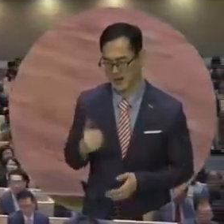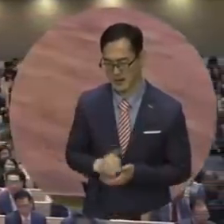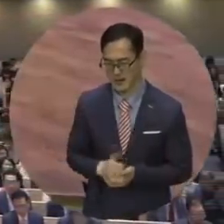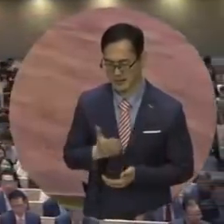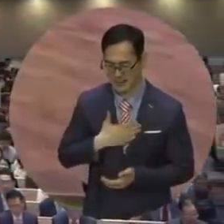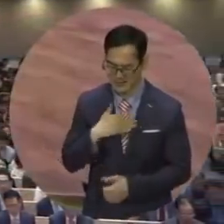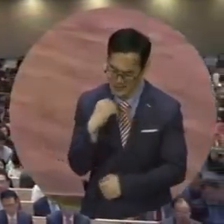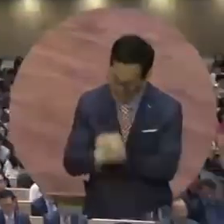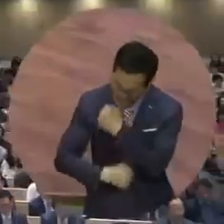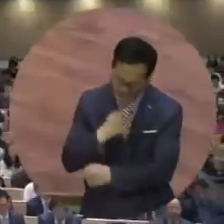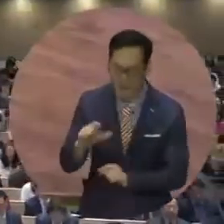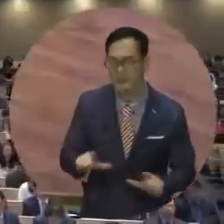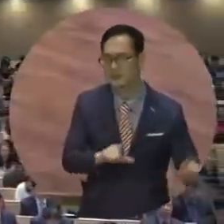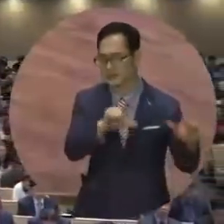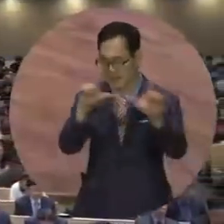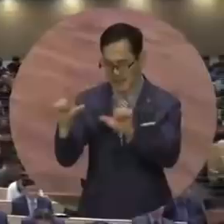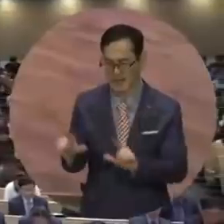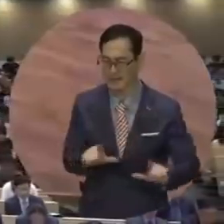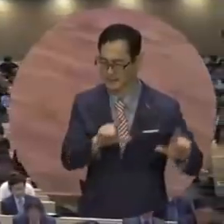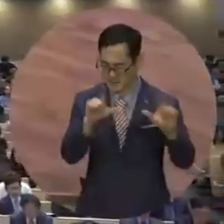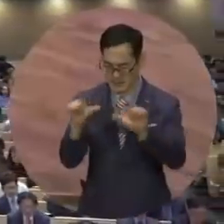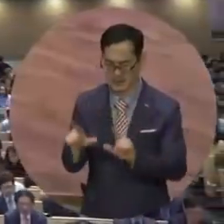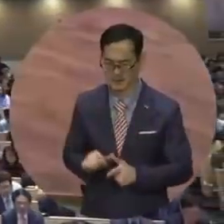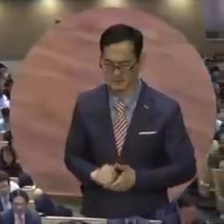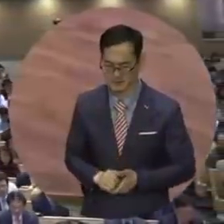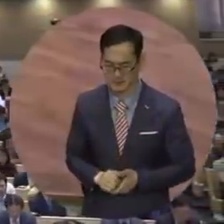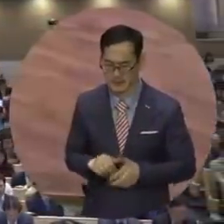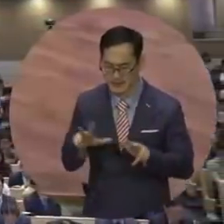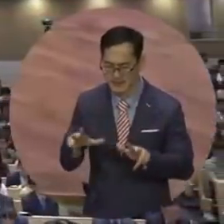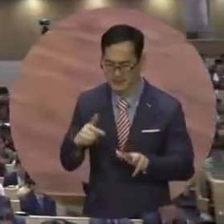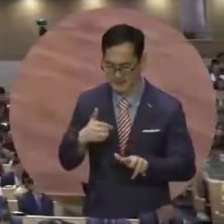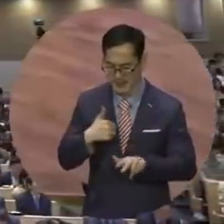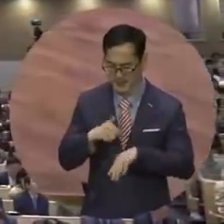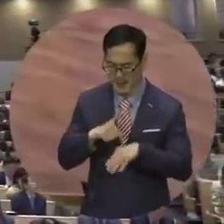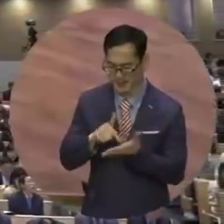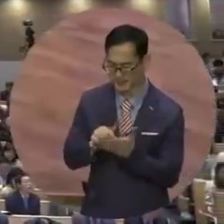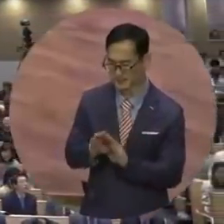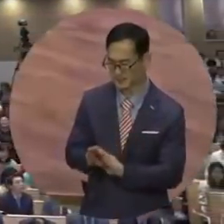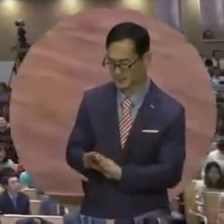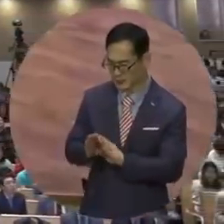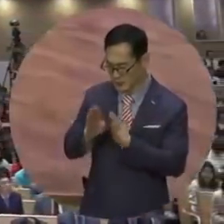내 마음대로 살았습니다. 지금 이 시간 내 마음에 물렵니다.